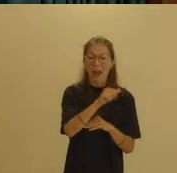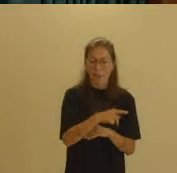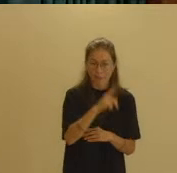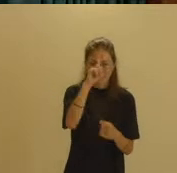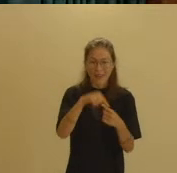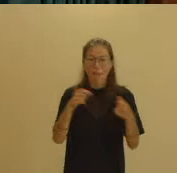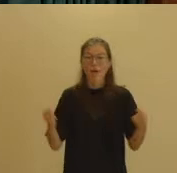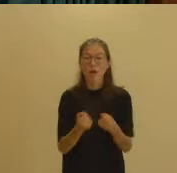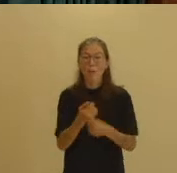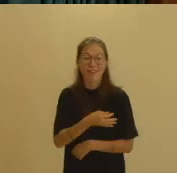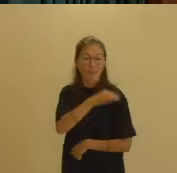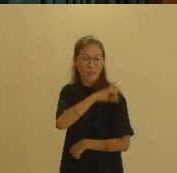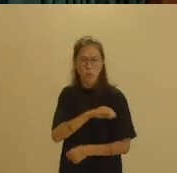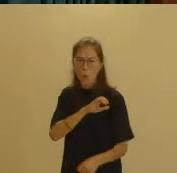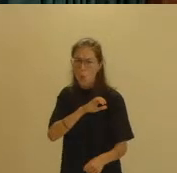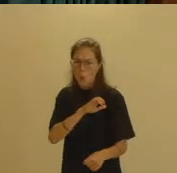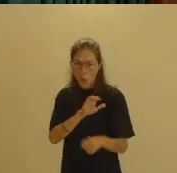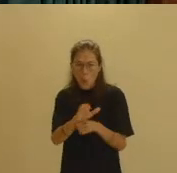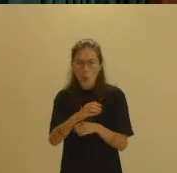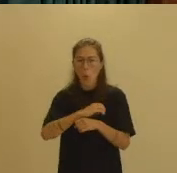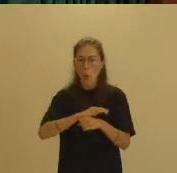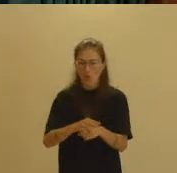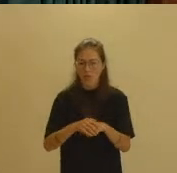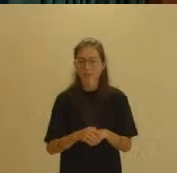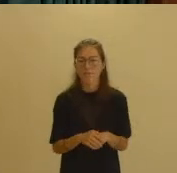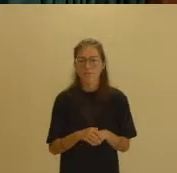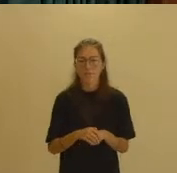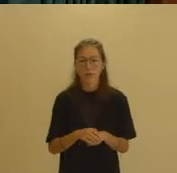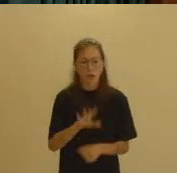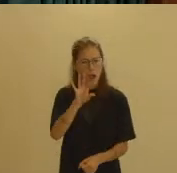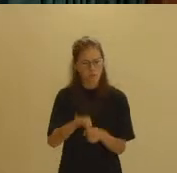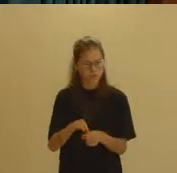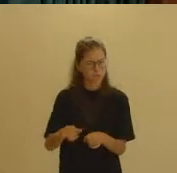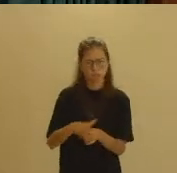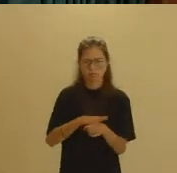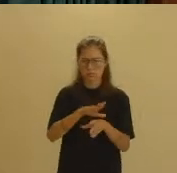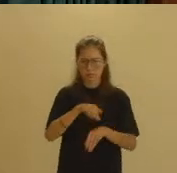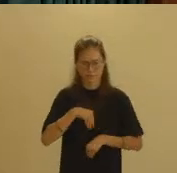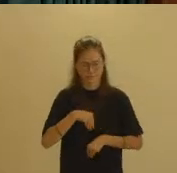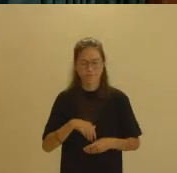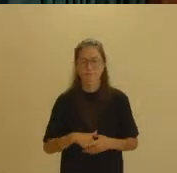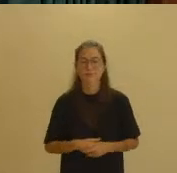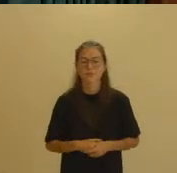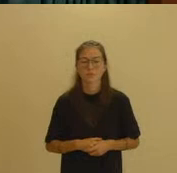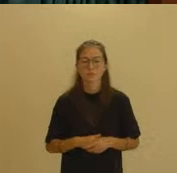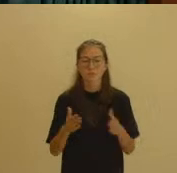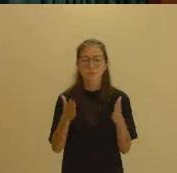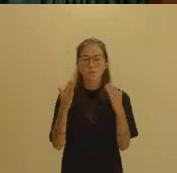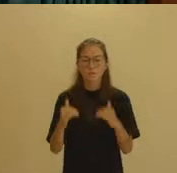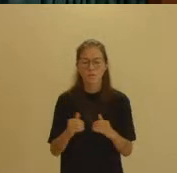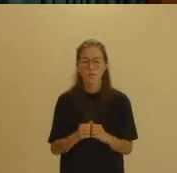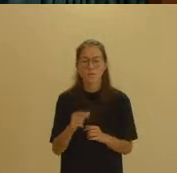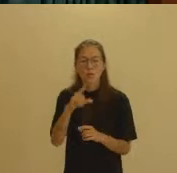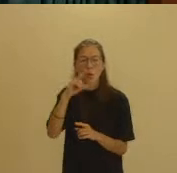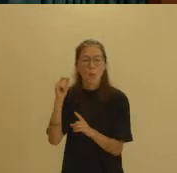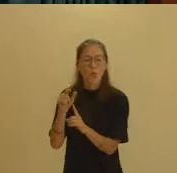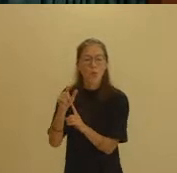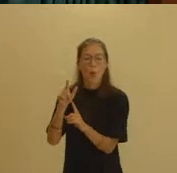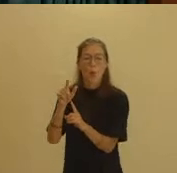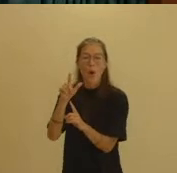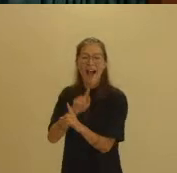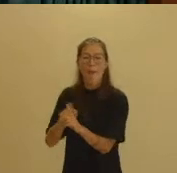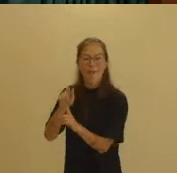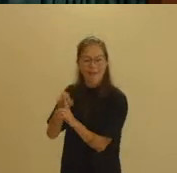vaccination contre la COVID-19. Adopté à l'unanimité. Sur rapport de M. Ganish